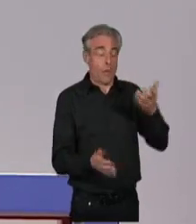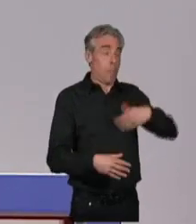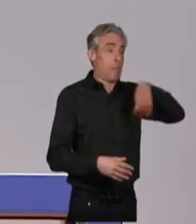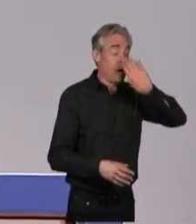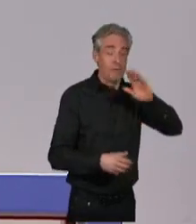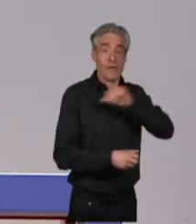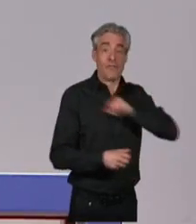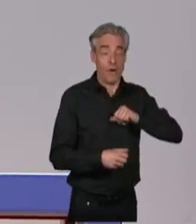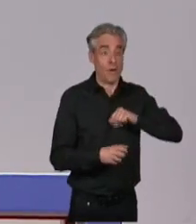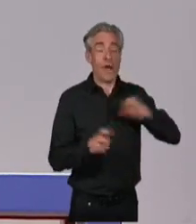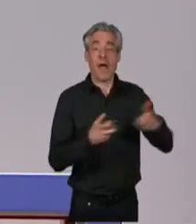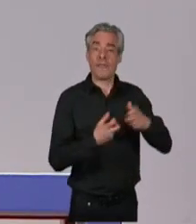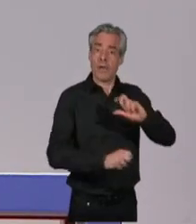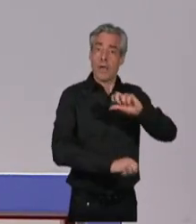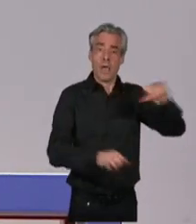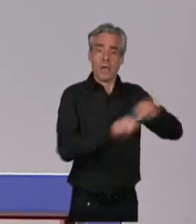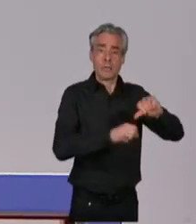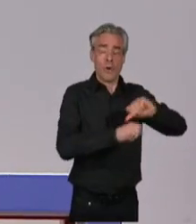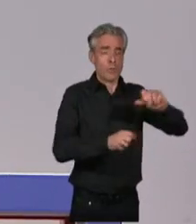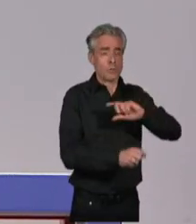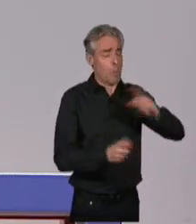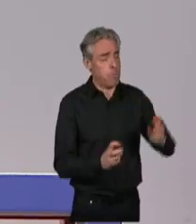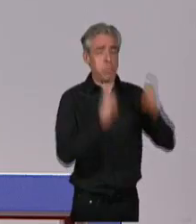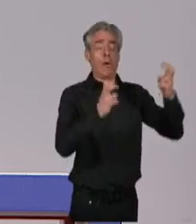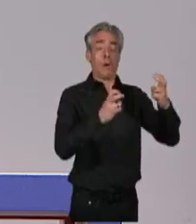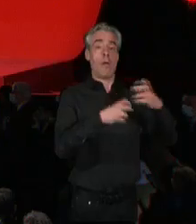fouet par la hausse du prix de l'essence.